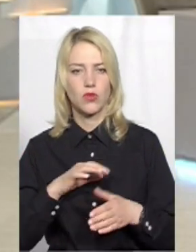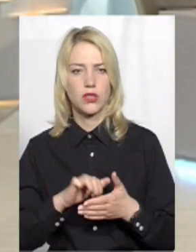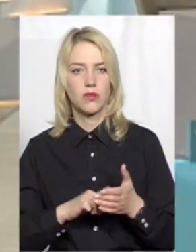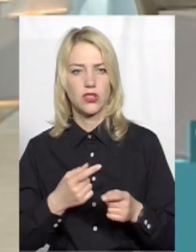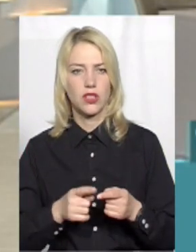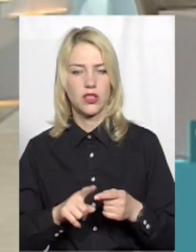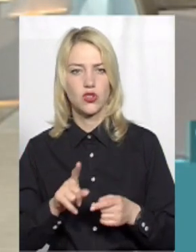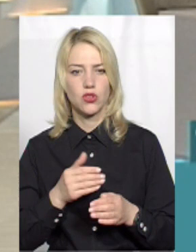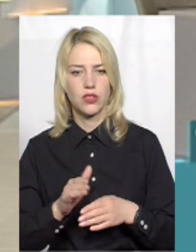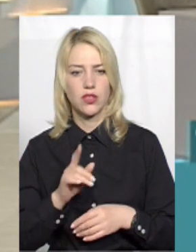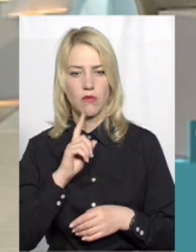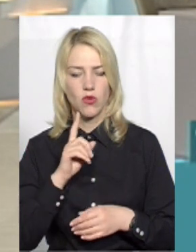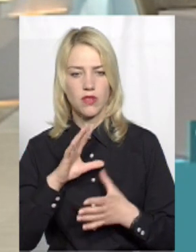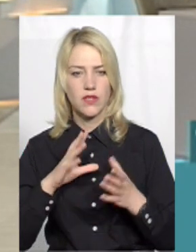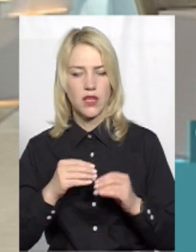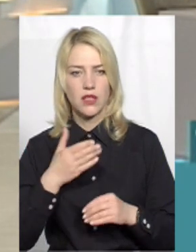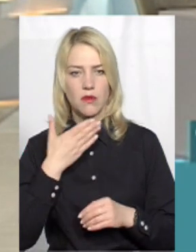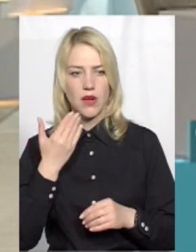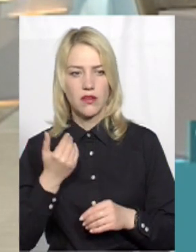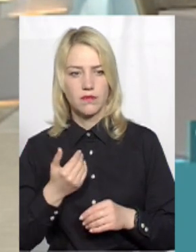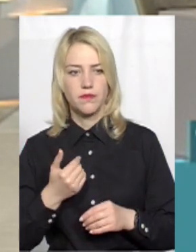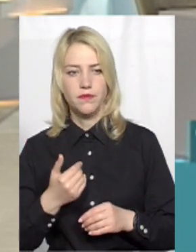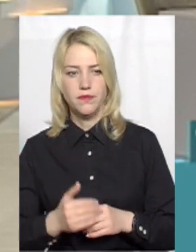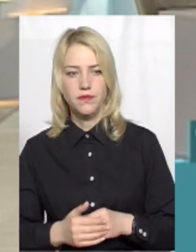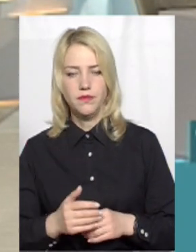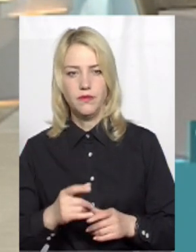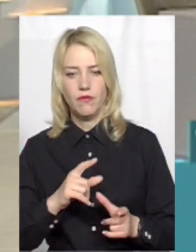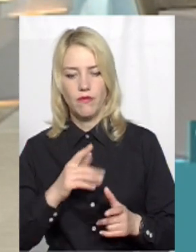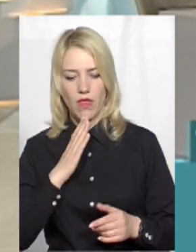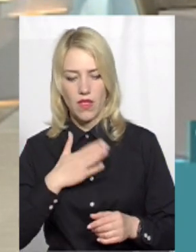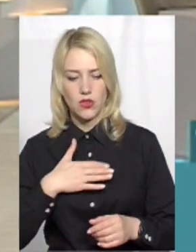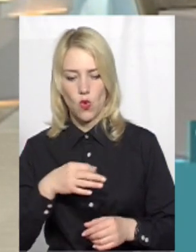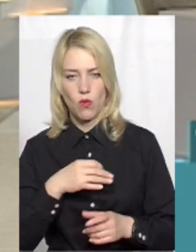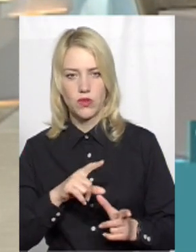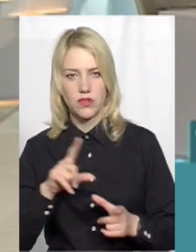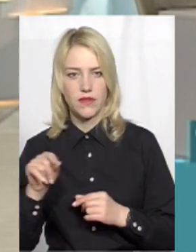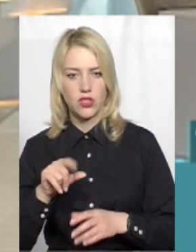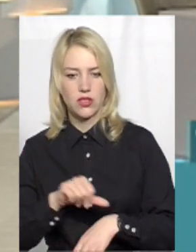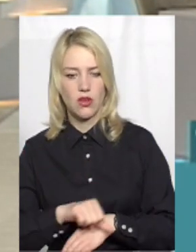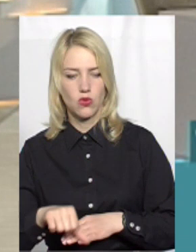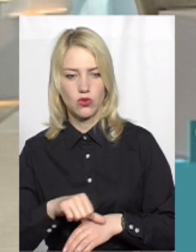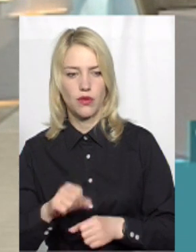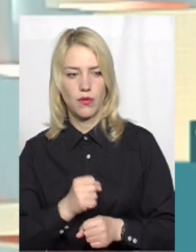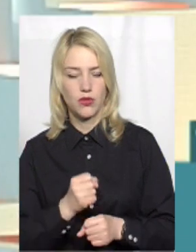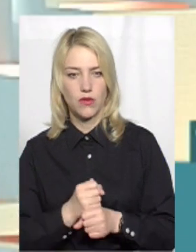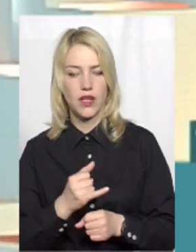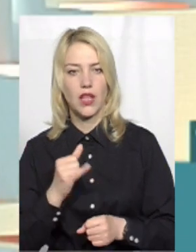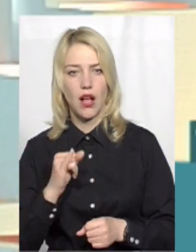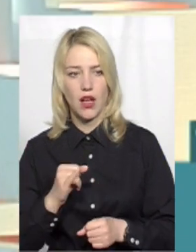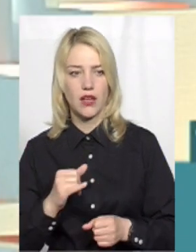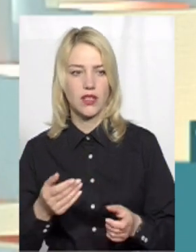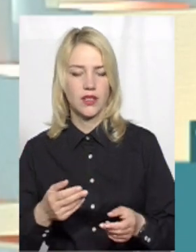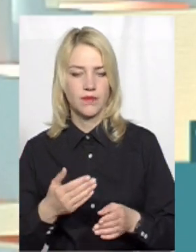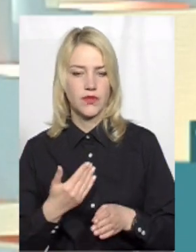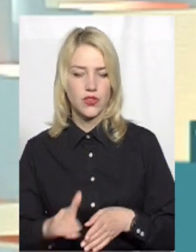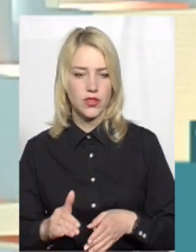тим, що частина молоді взагалі немає в нашій області, тобто частина виїжджає там за кордон працювати, скажімо, а частина ставить собі